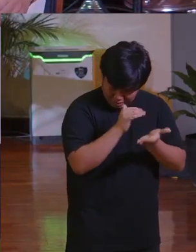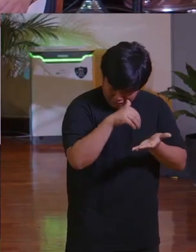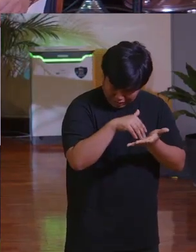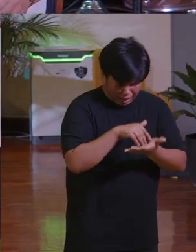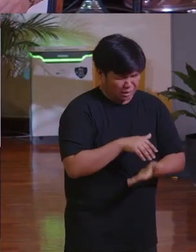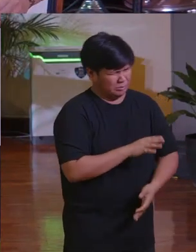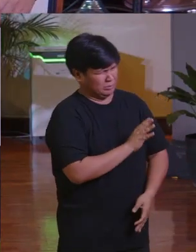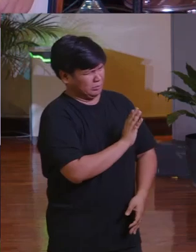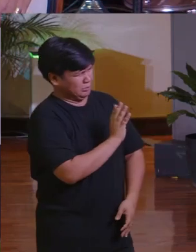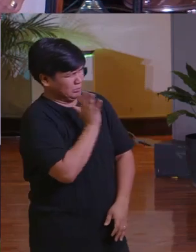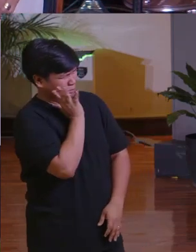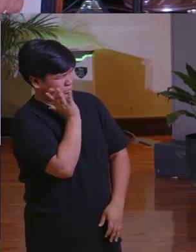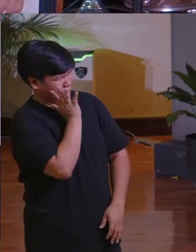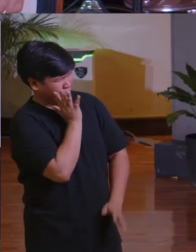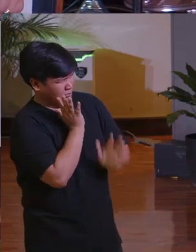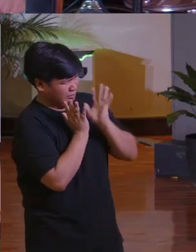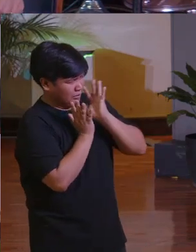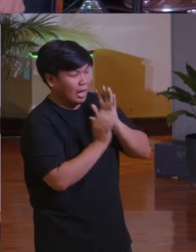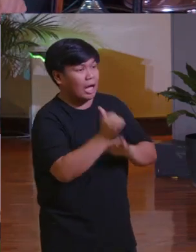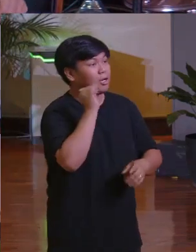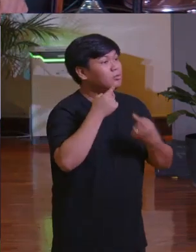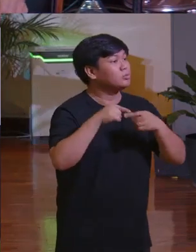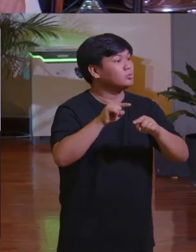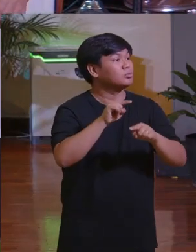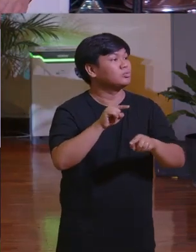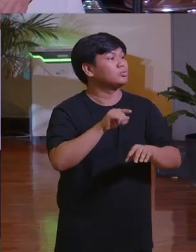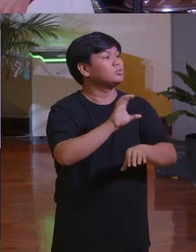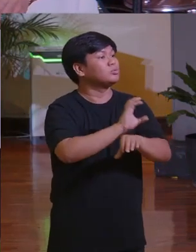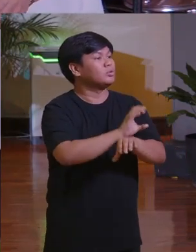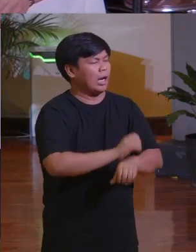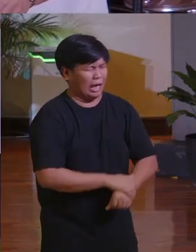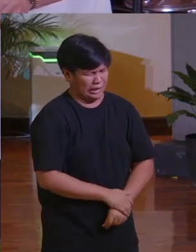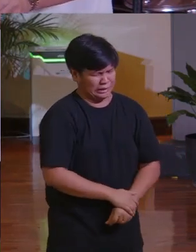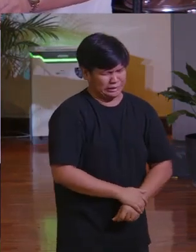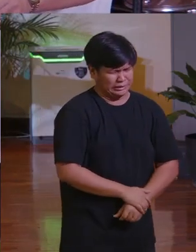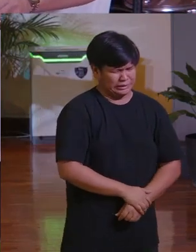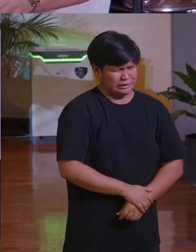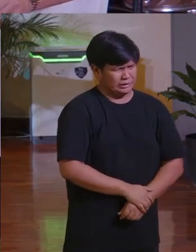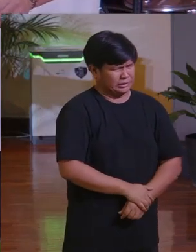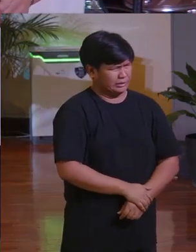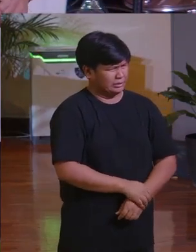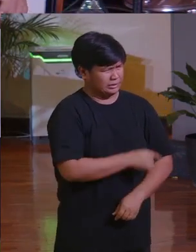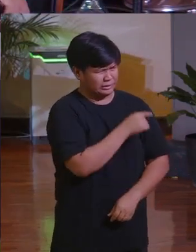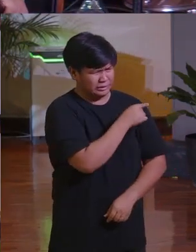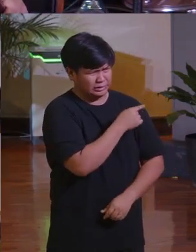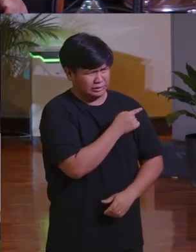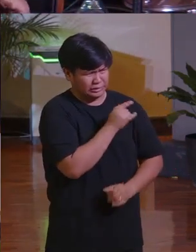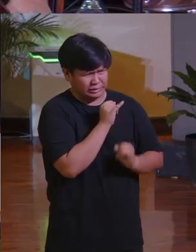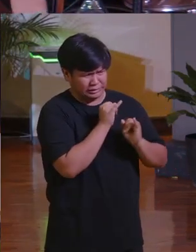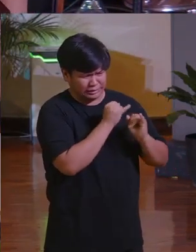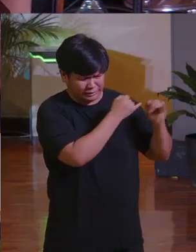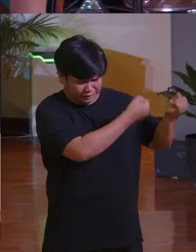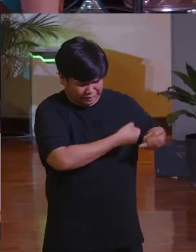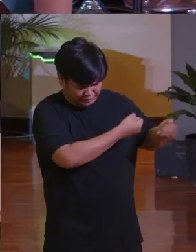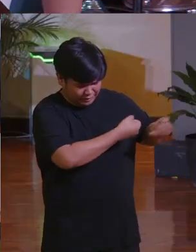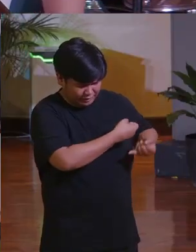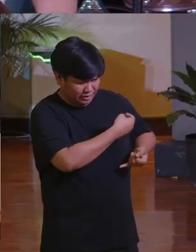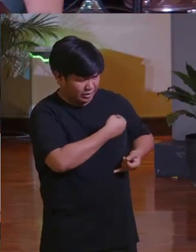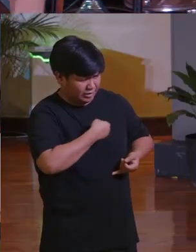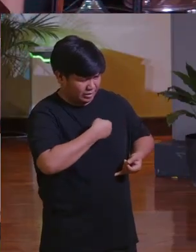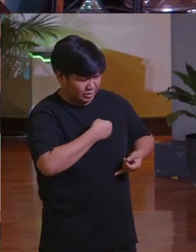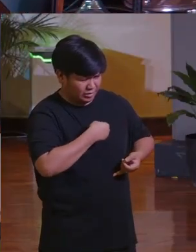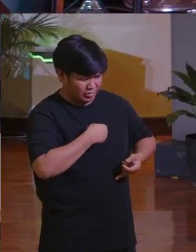So, ayaw mo na ngayon magpunta sa GCF. Bakit? Kasi nagpapasali sila sa growth group mahihiyain